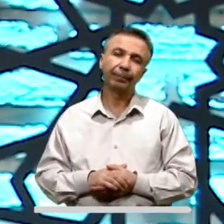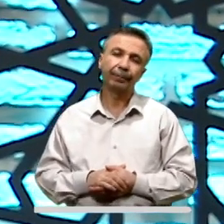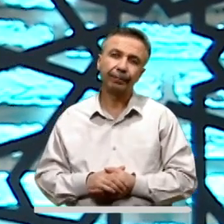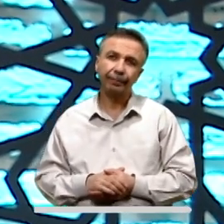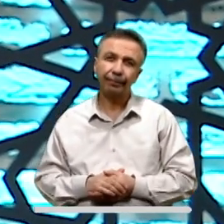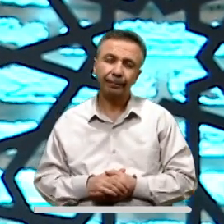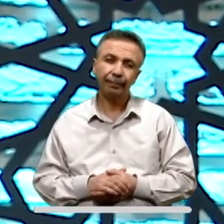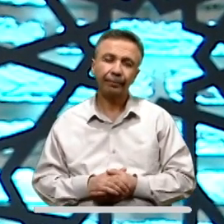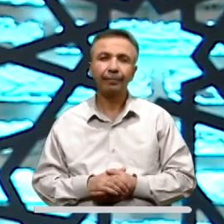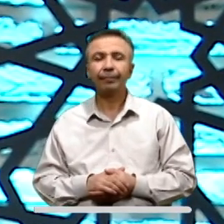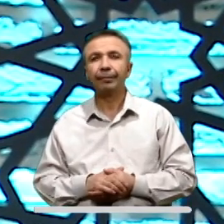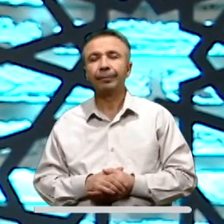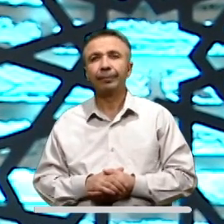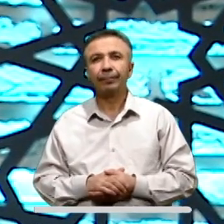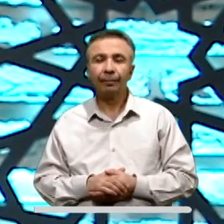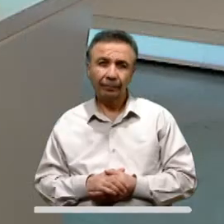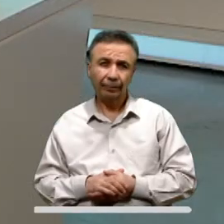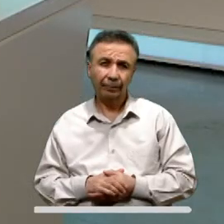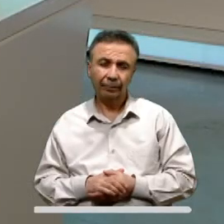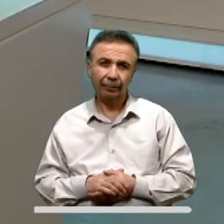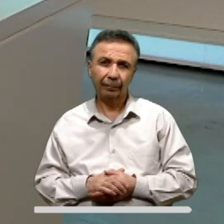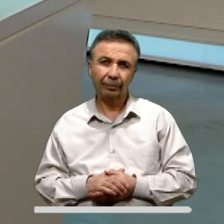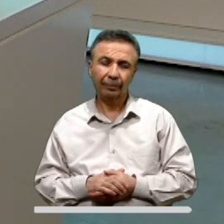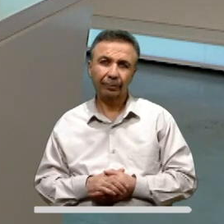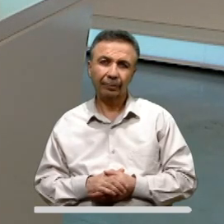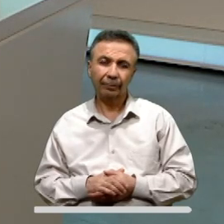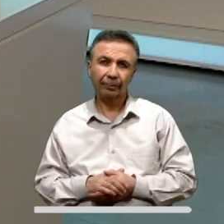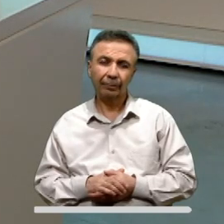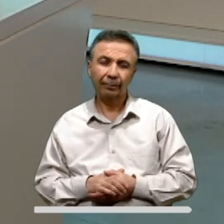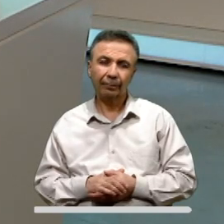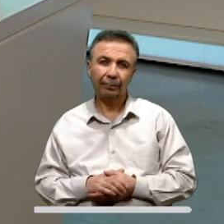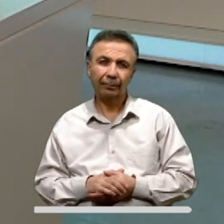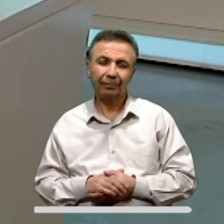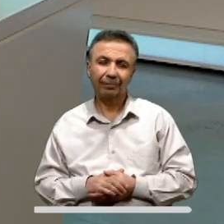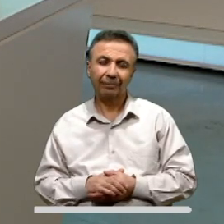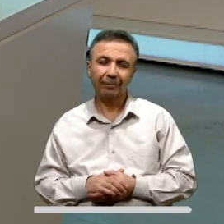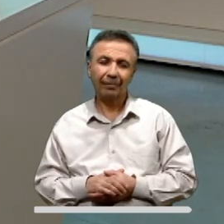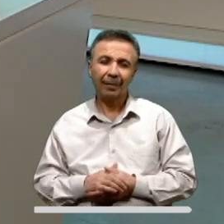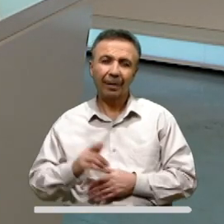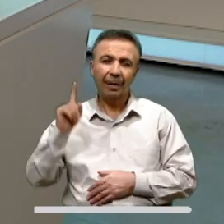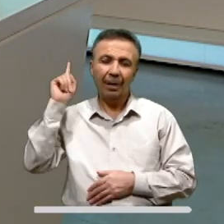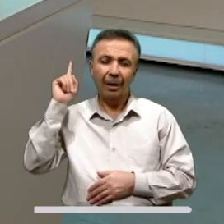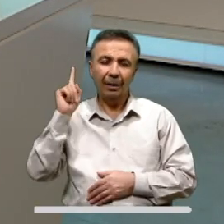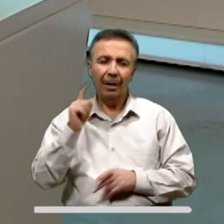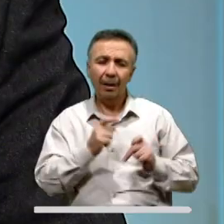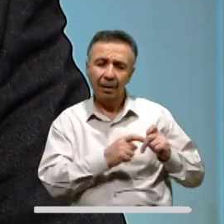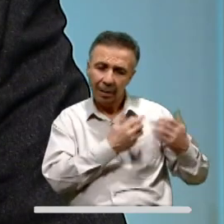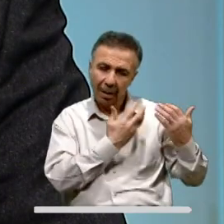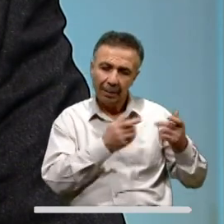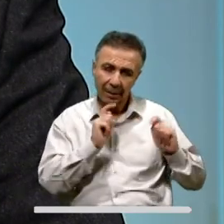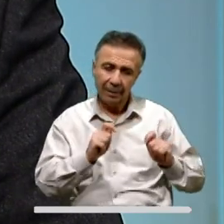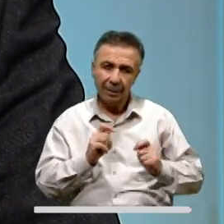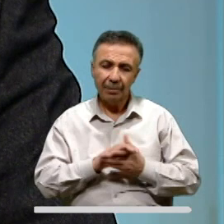Ümit ederiz ki cennette kavuşursunuz. 71 fitre evet. Vermesi gerekir mi? Rabbim rahmet eylesin. Malum